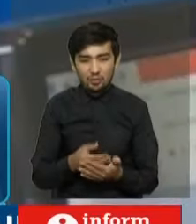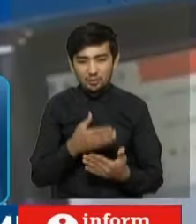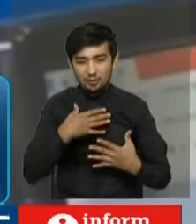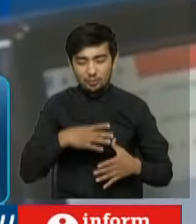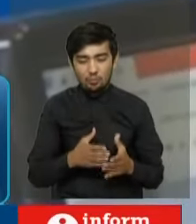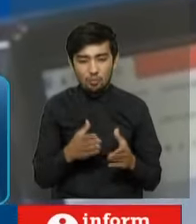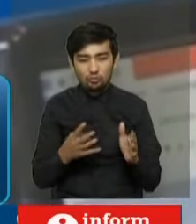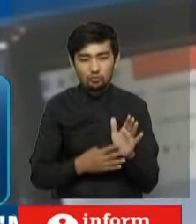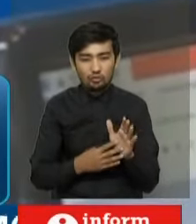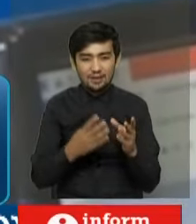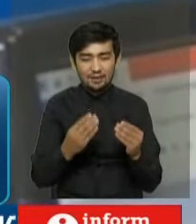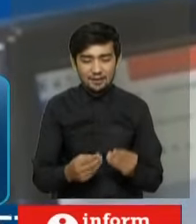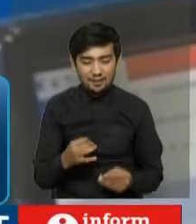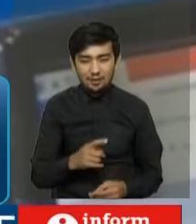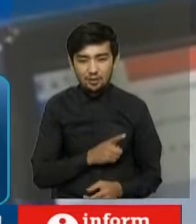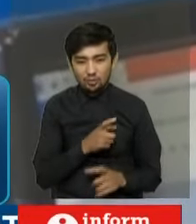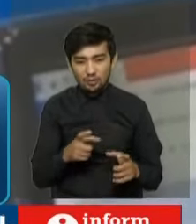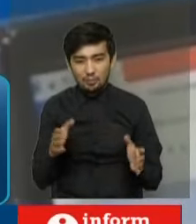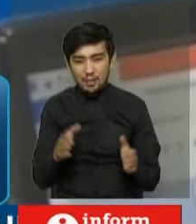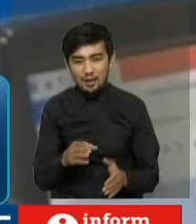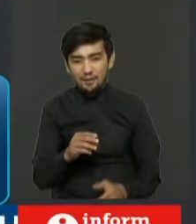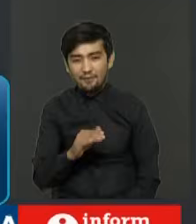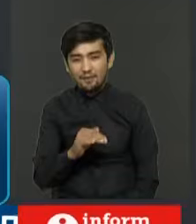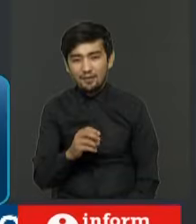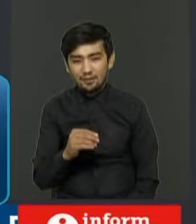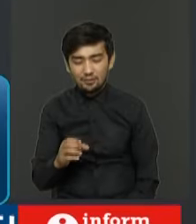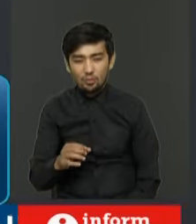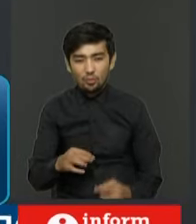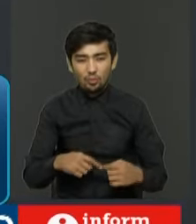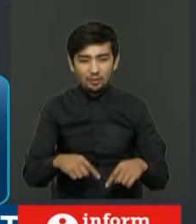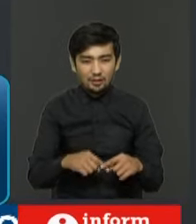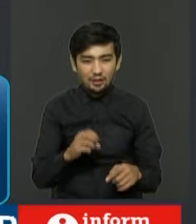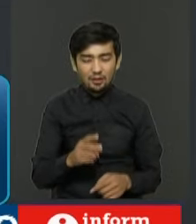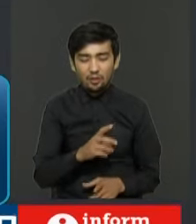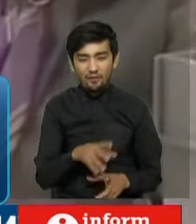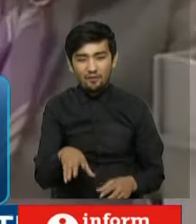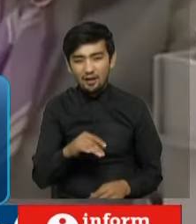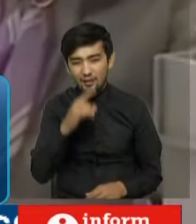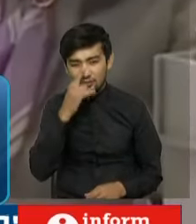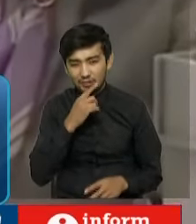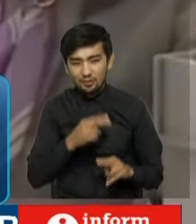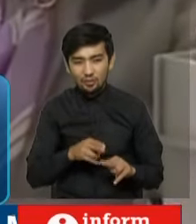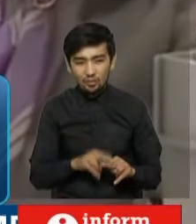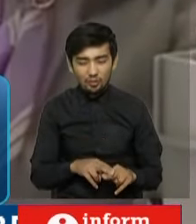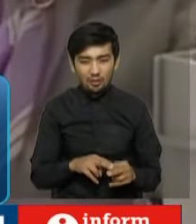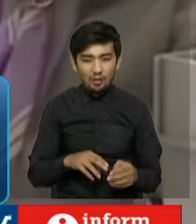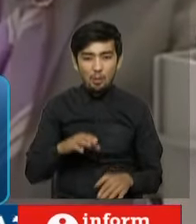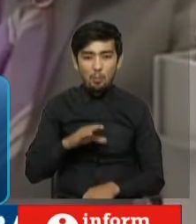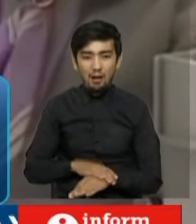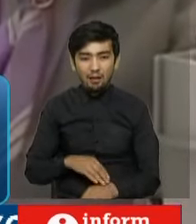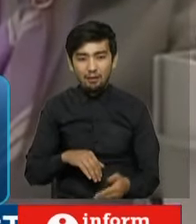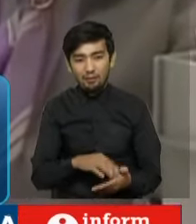дней. Эксперты говорят, все потому, что микрофинансовые организации финансируют те категории казахстанцев, от которых отказываются банки